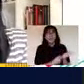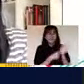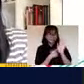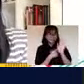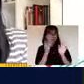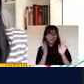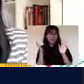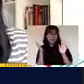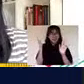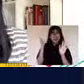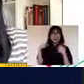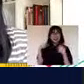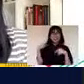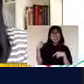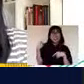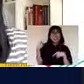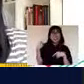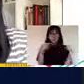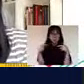perdebatan ataupun